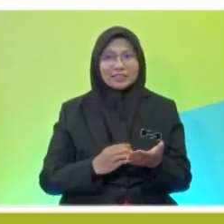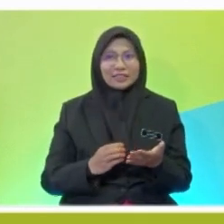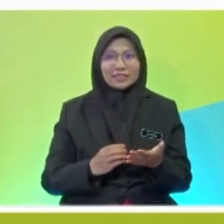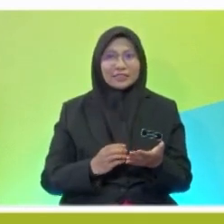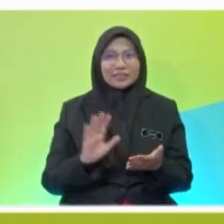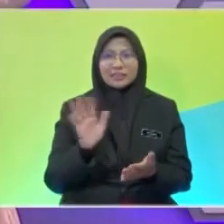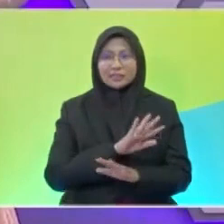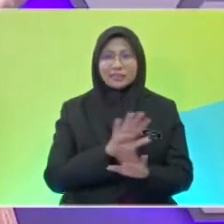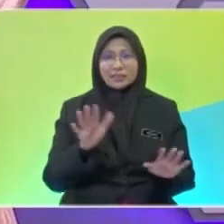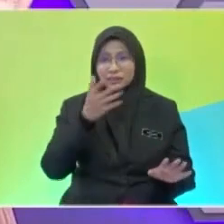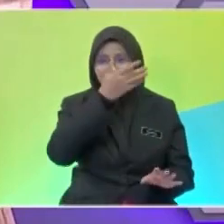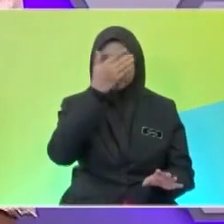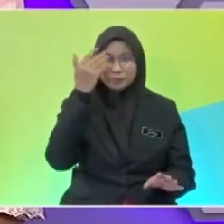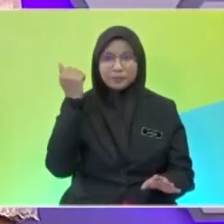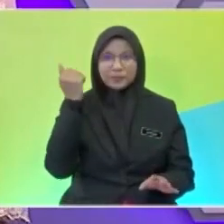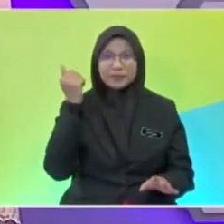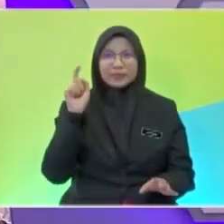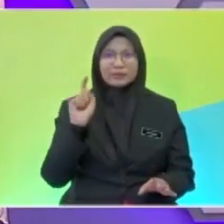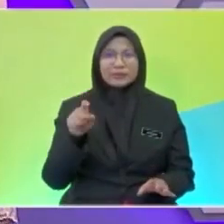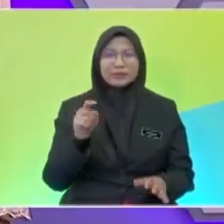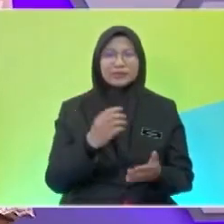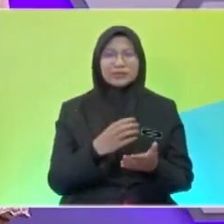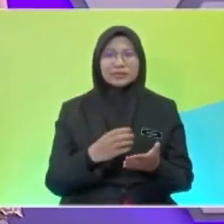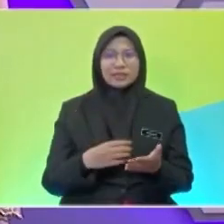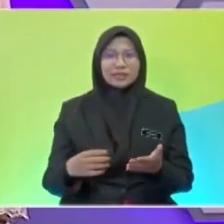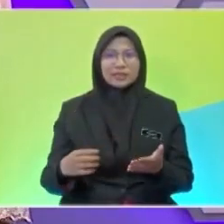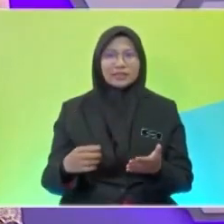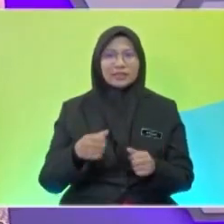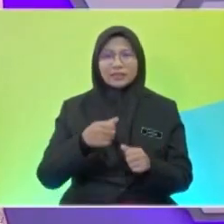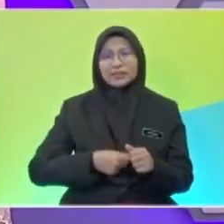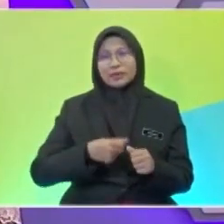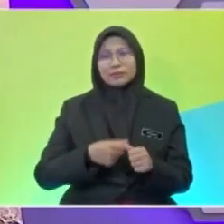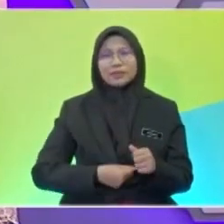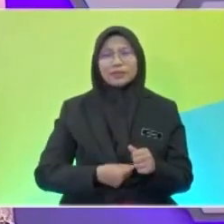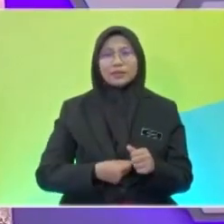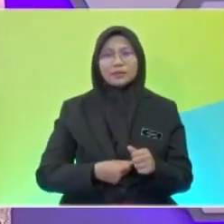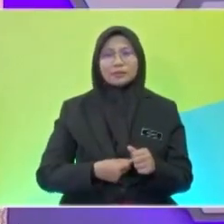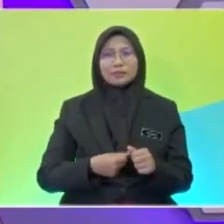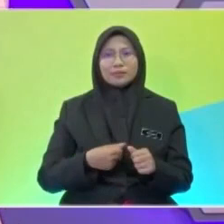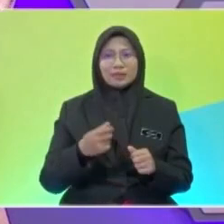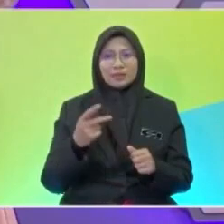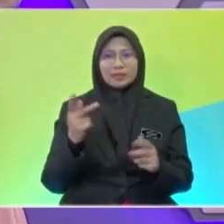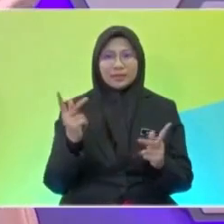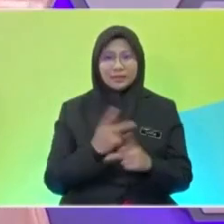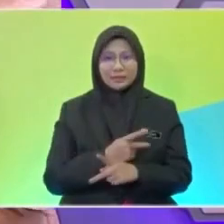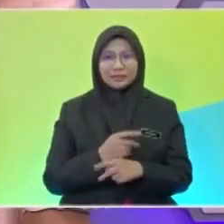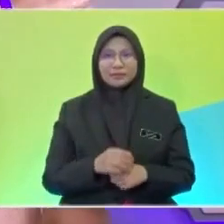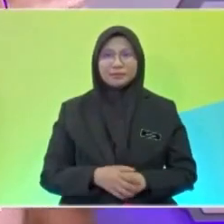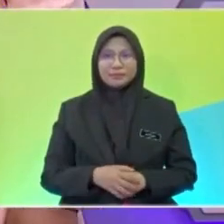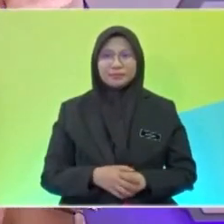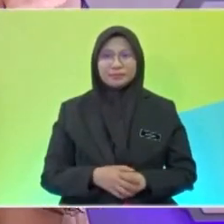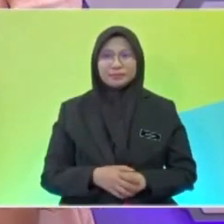dan bacaan tekanan darah perlu dicatat selepas menyaring atau menilai kesehatannya Oke